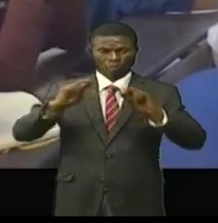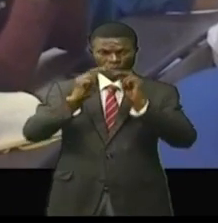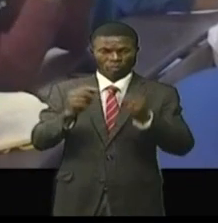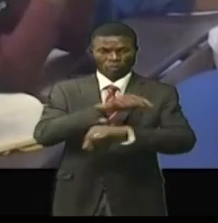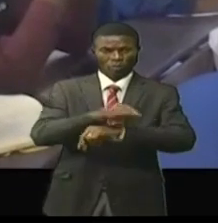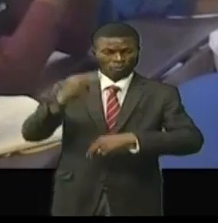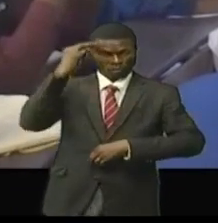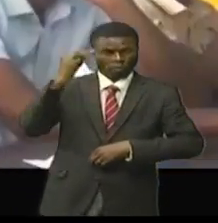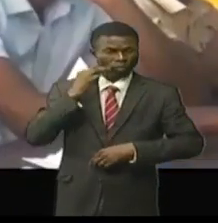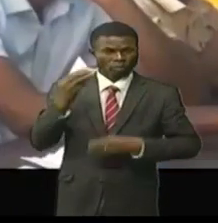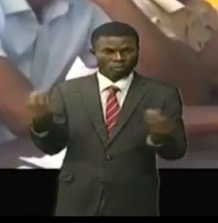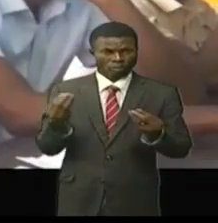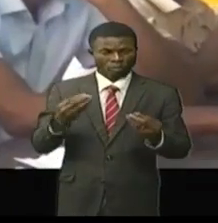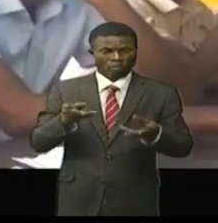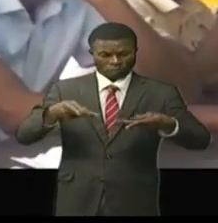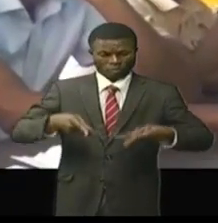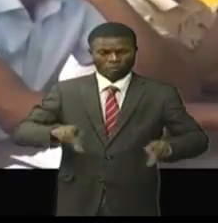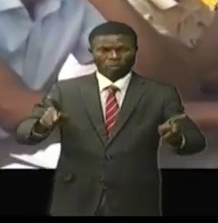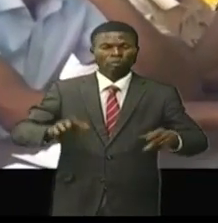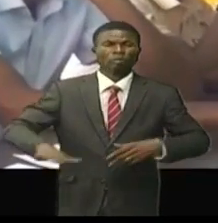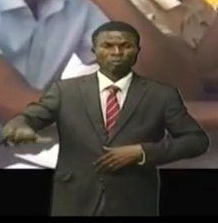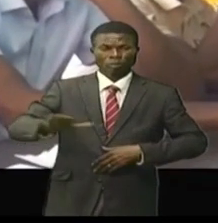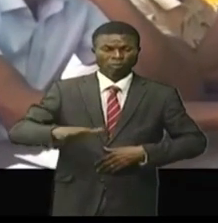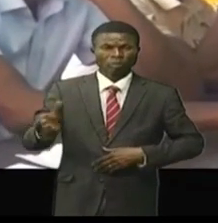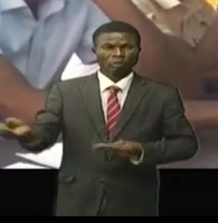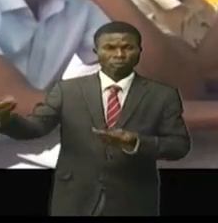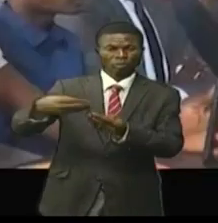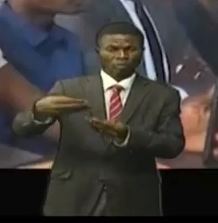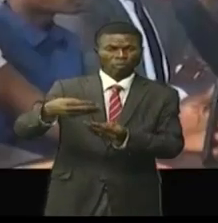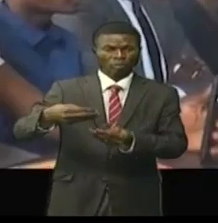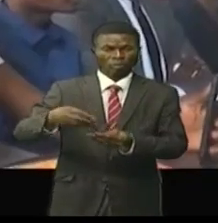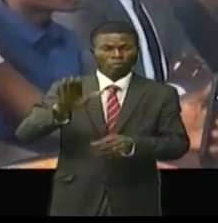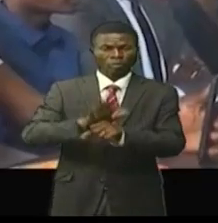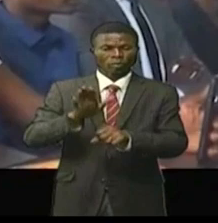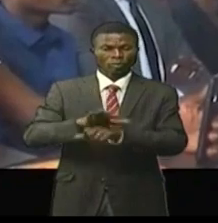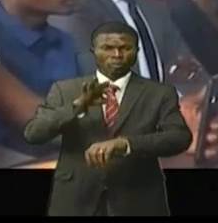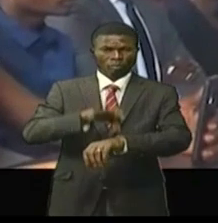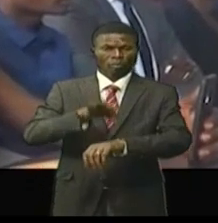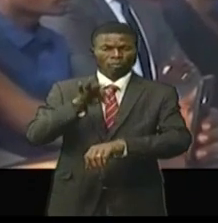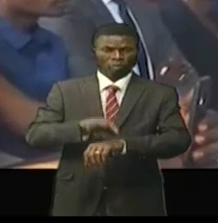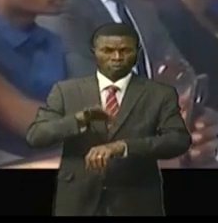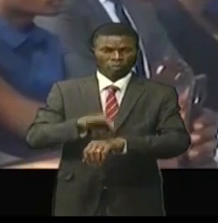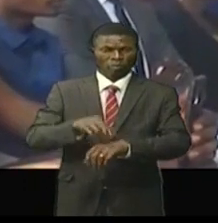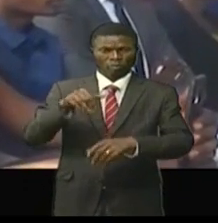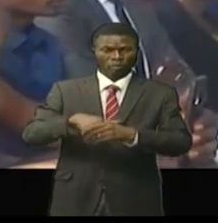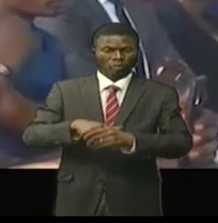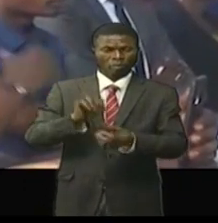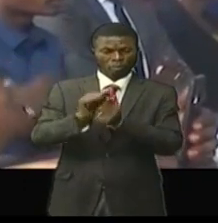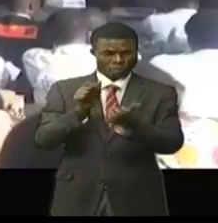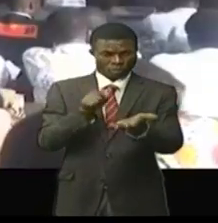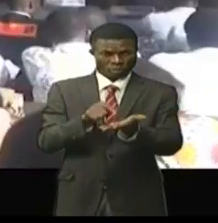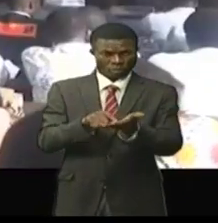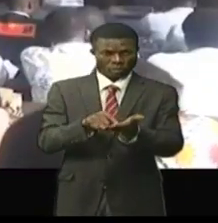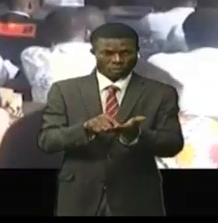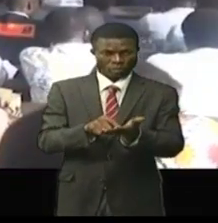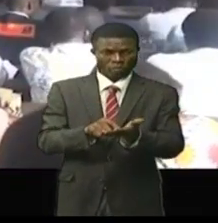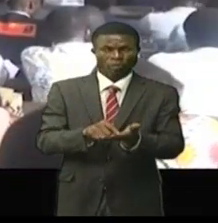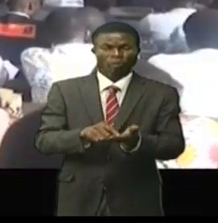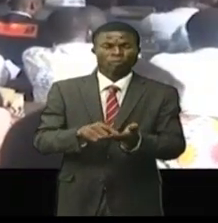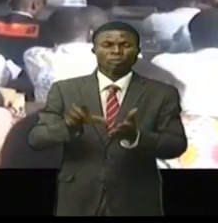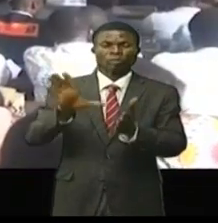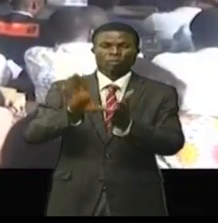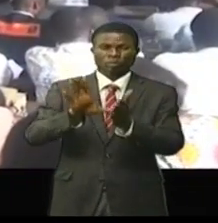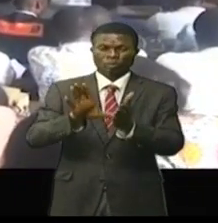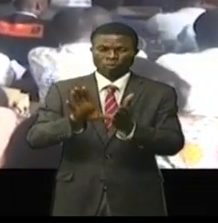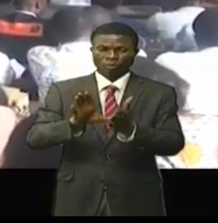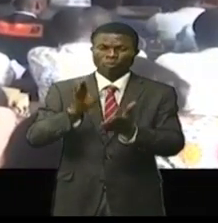ministères afin de permettre au pays de maximiser toutes les opportunités qui s'offrent dans ces domaines. Avec des graphiques et